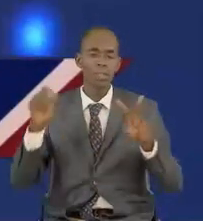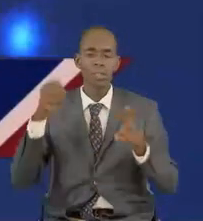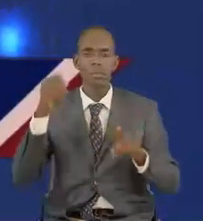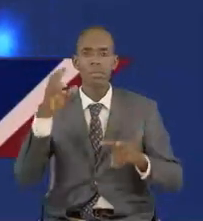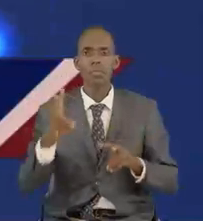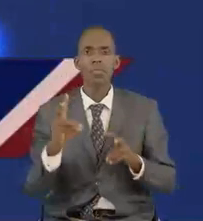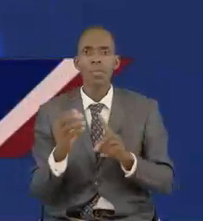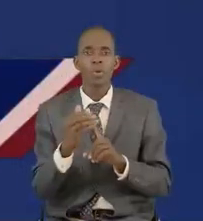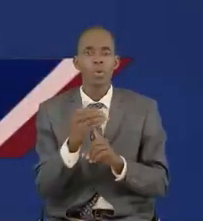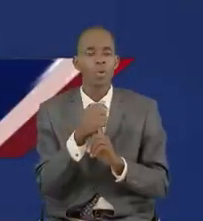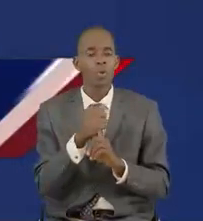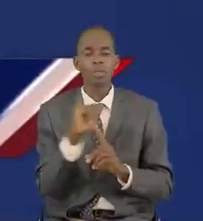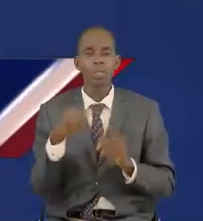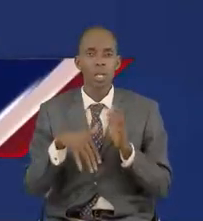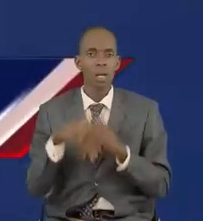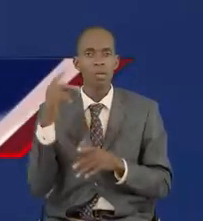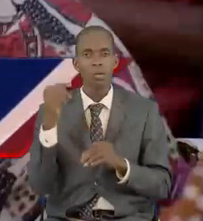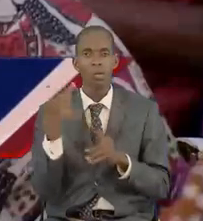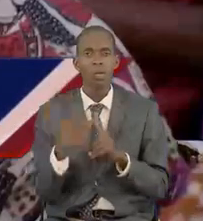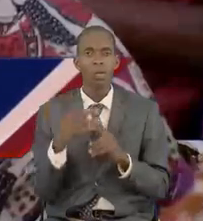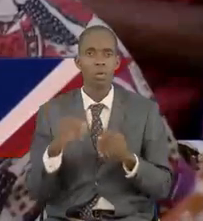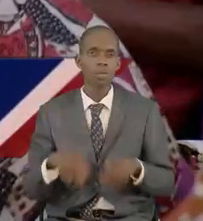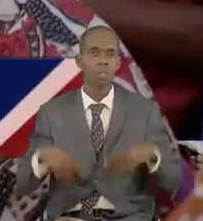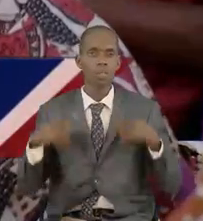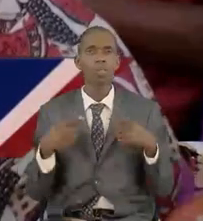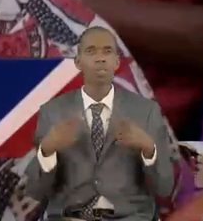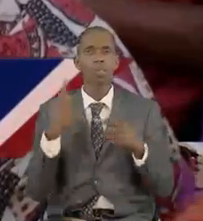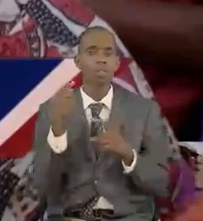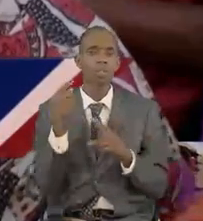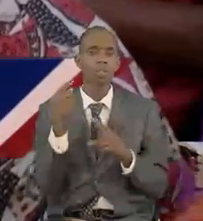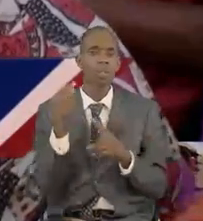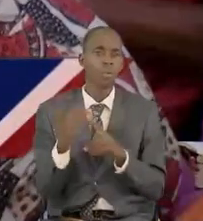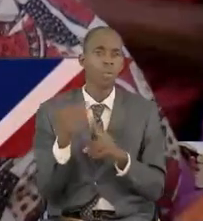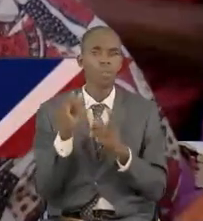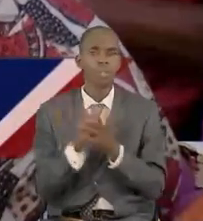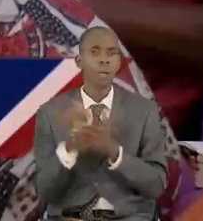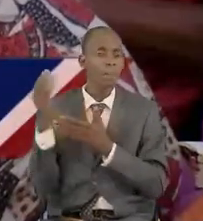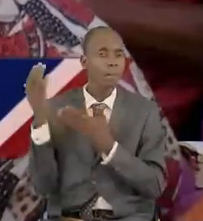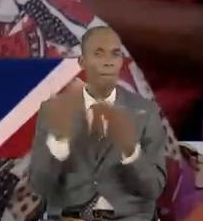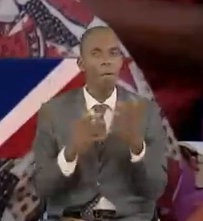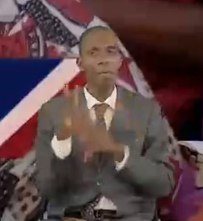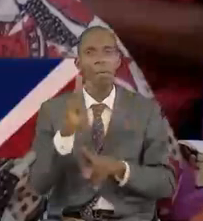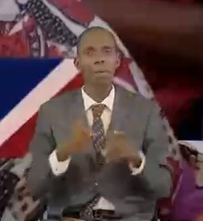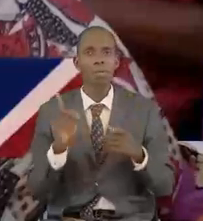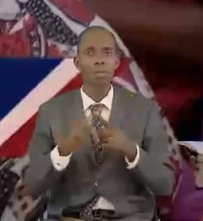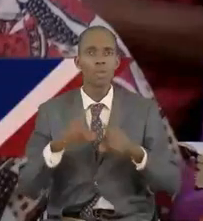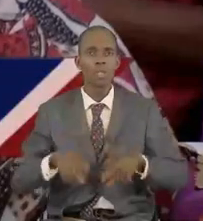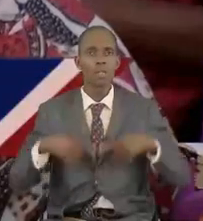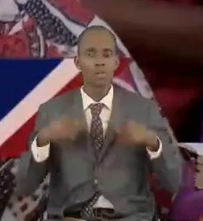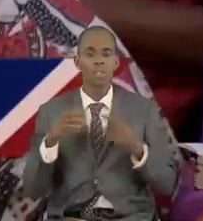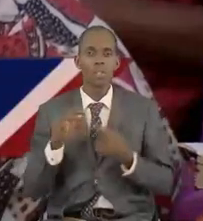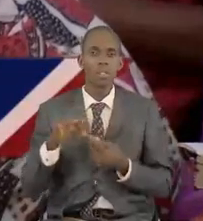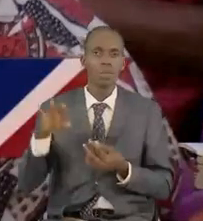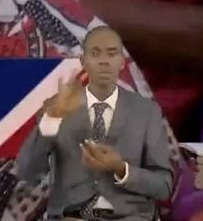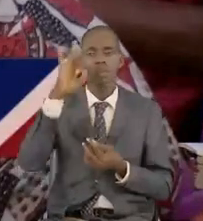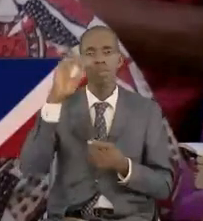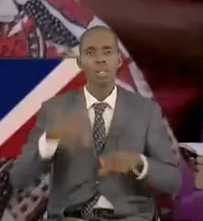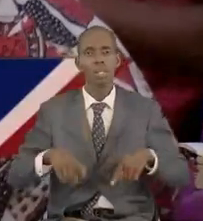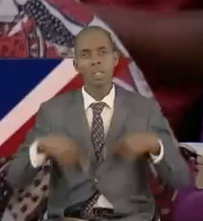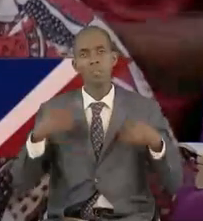chapitre 2 16 portant la Parole de Vie la parole qui amène les gens à la vie